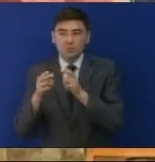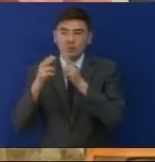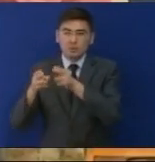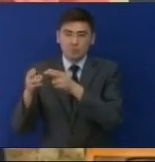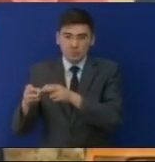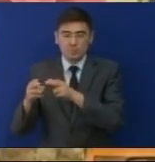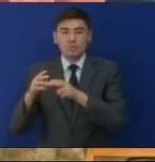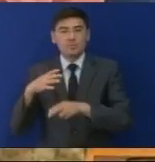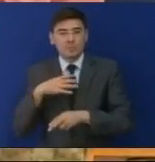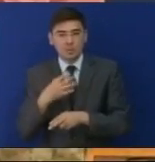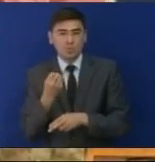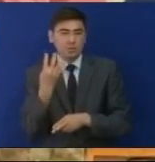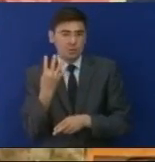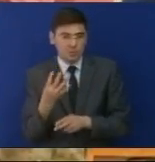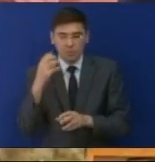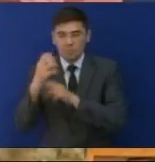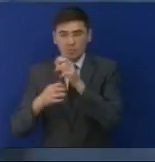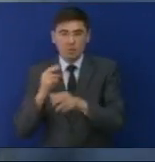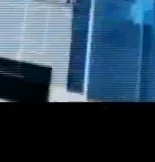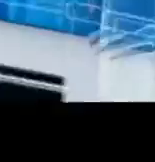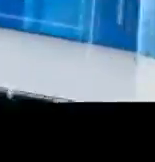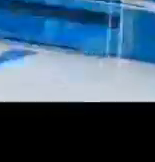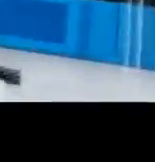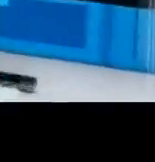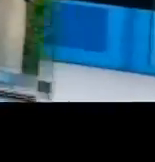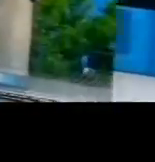профильных комитетов Мажилиса и 4 международные конференции.